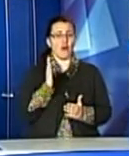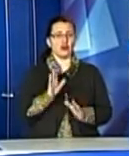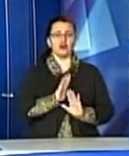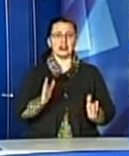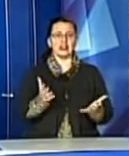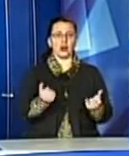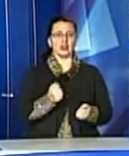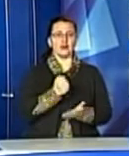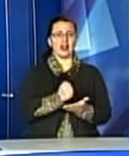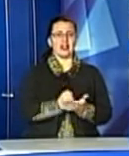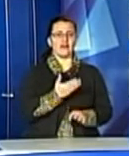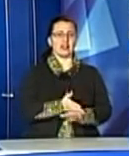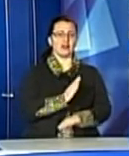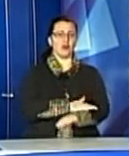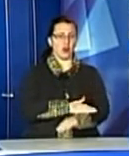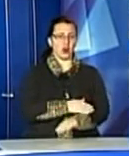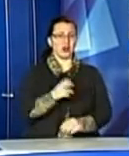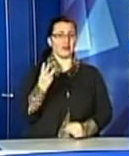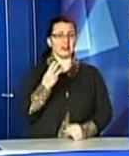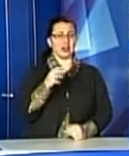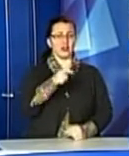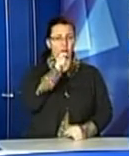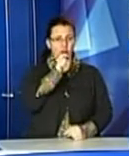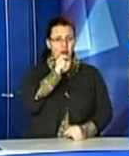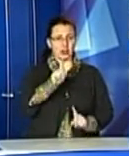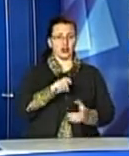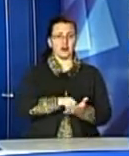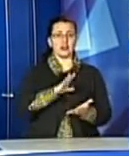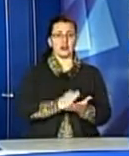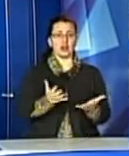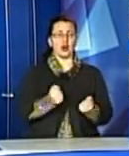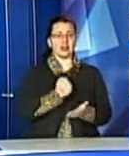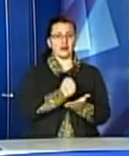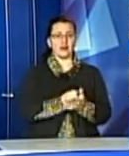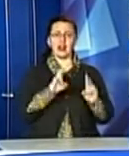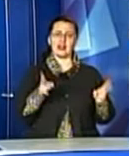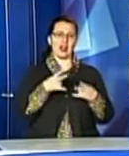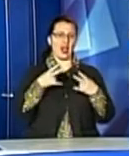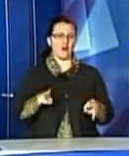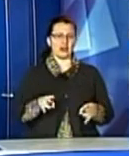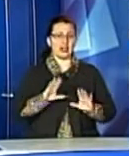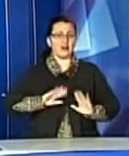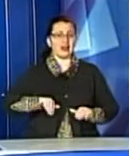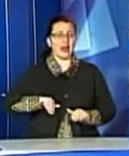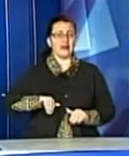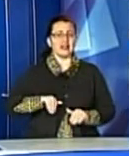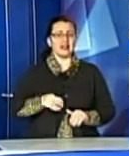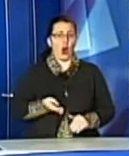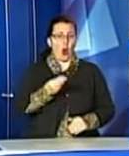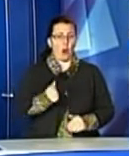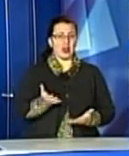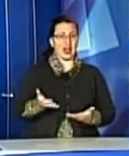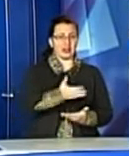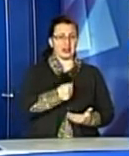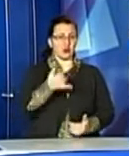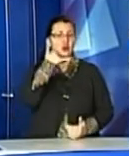польських віз. Від 3 квітня для того, щоб зареєструватися на отримання візи, не потрібно буде після оплати візового збору в банку дзвонити